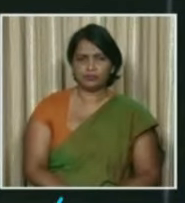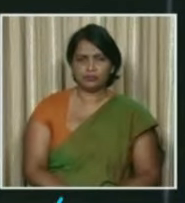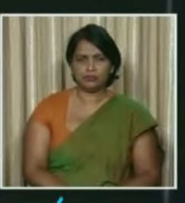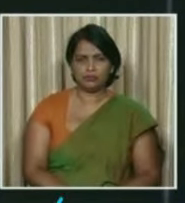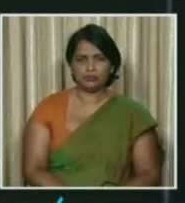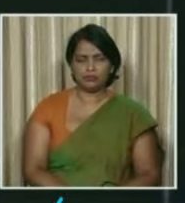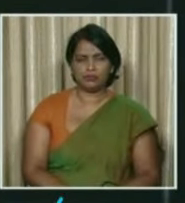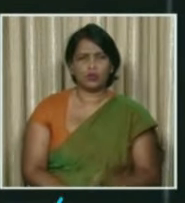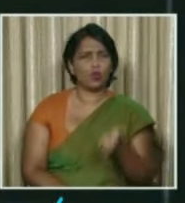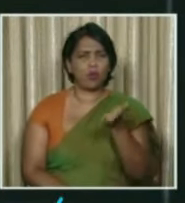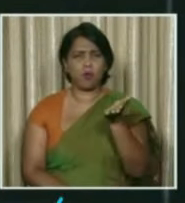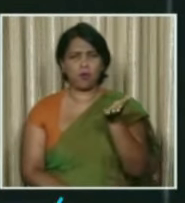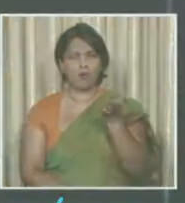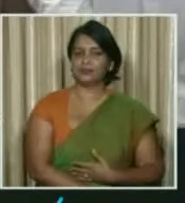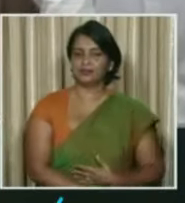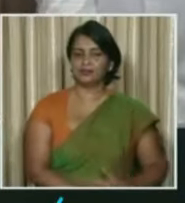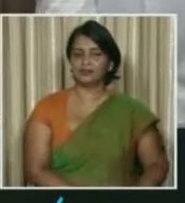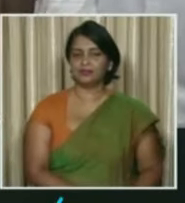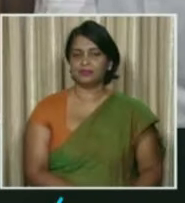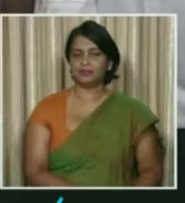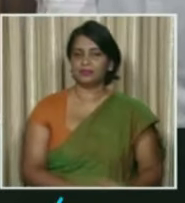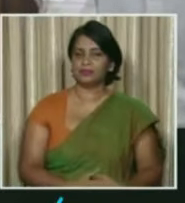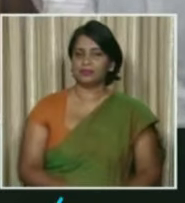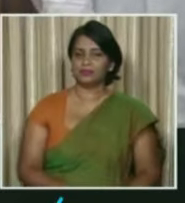දේ වැඩ කරන්නේ හරි බොහොම ස්තුතියි ඔබතුමා